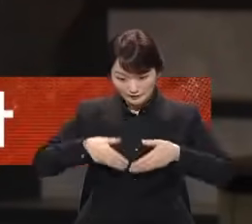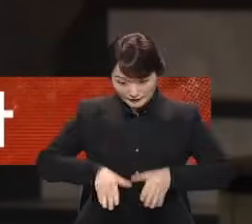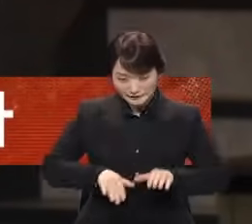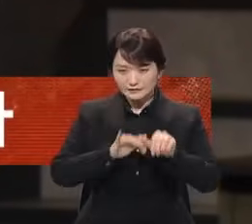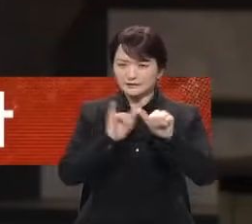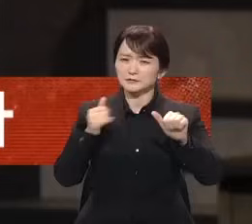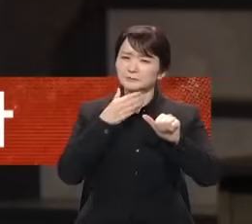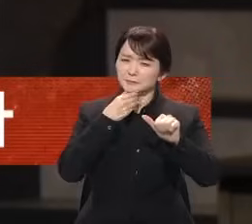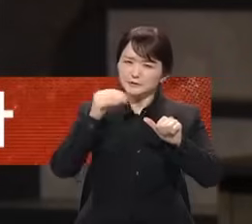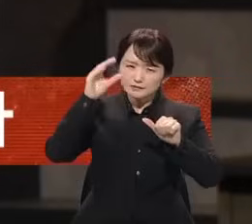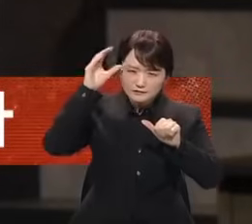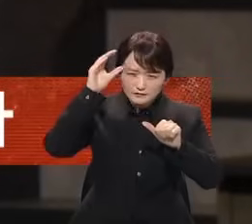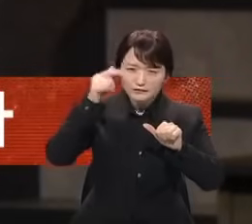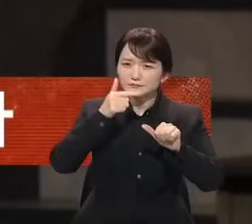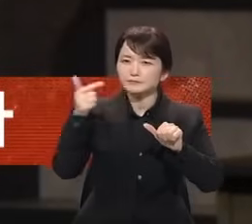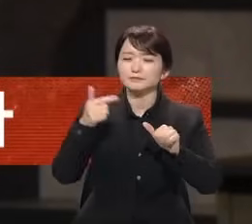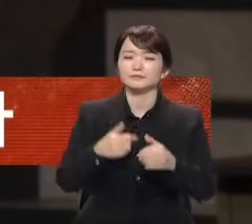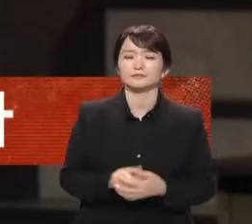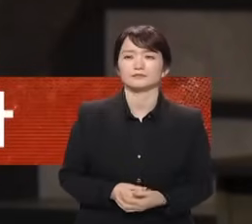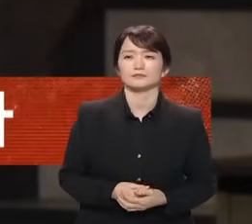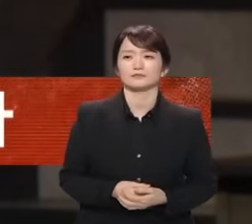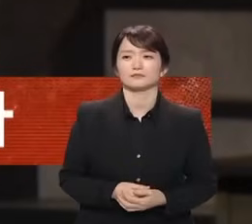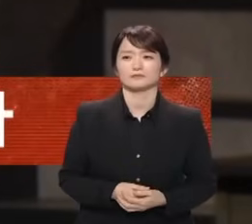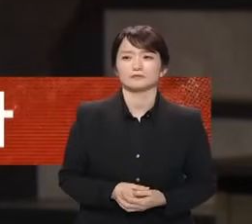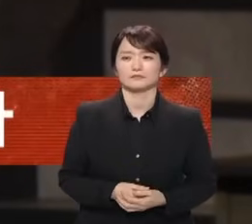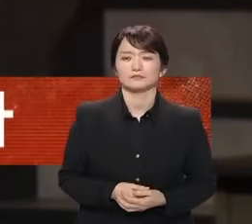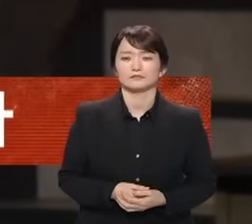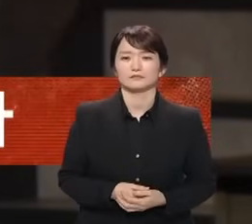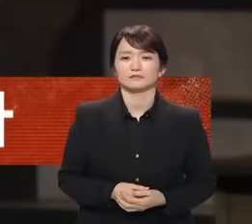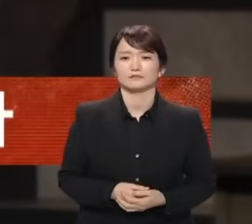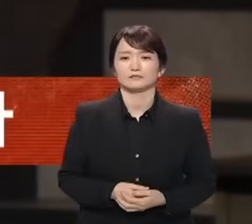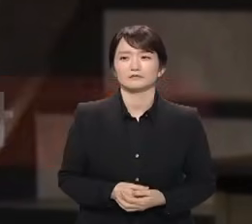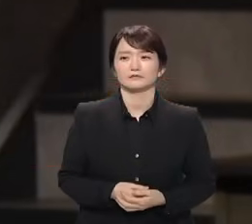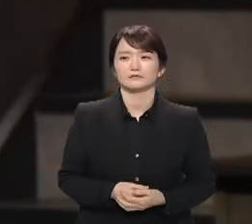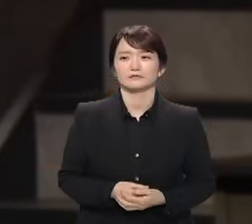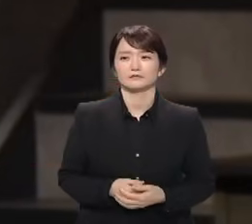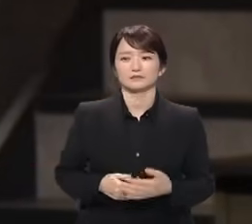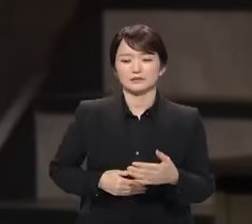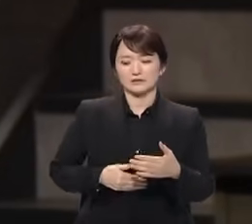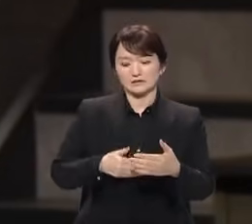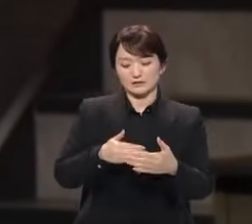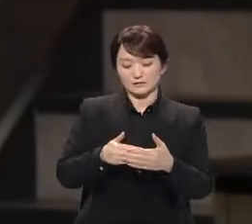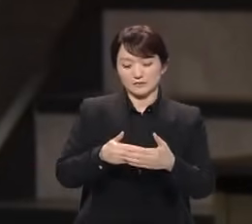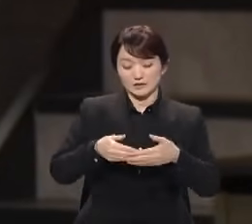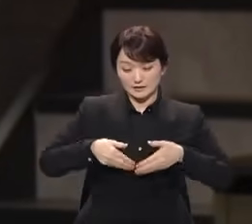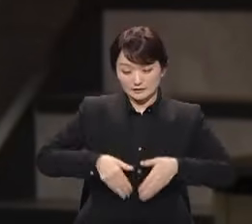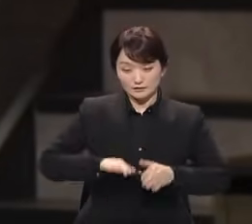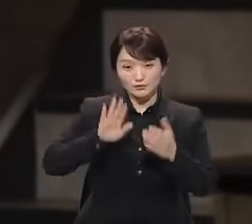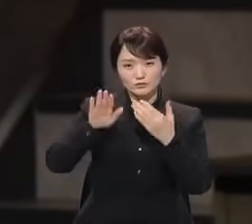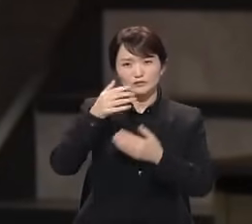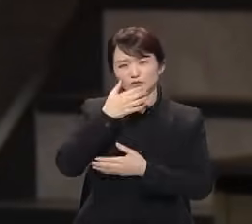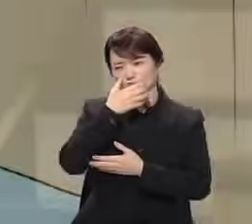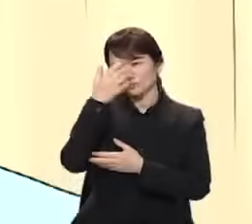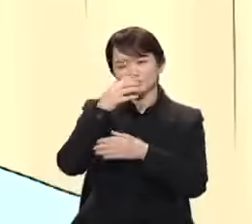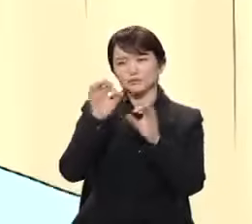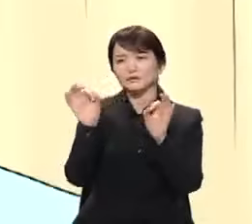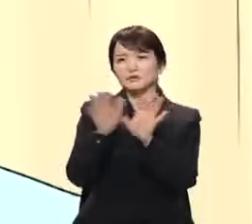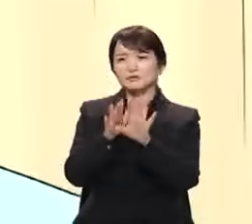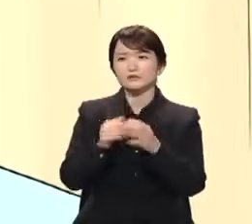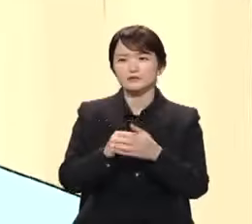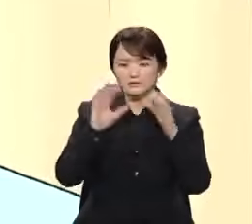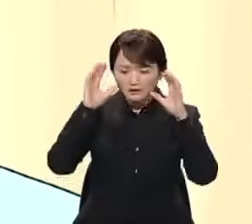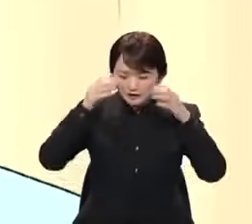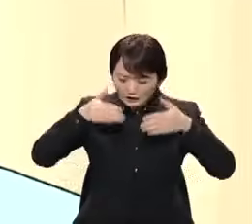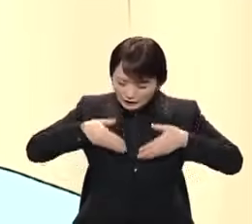많았어요. 근데 이 아이를 가졌다가 난 날부터 사실 이 꿈이 조금씩 조금씩 깨지기 시작했는데요. 출산을 할